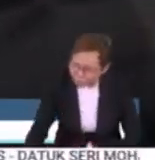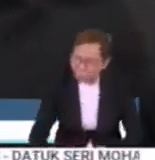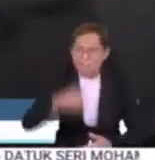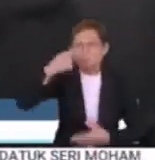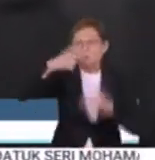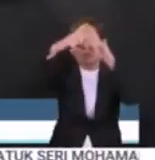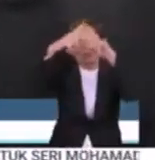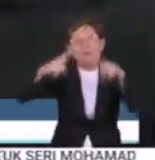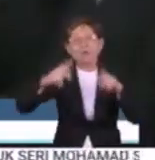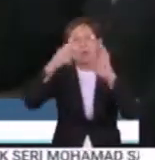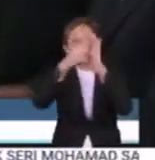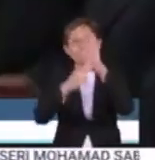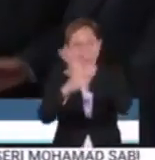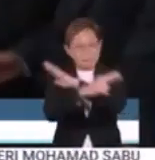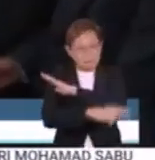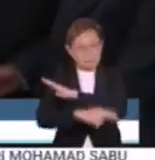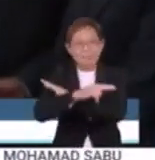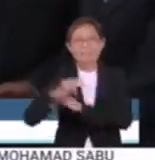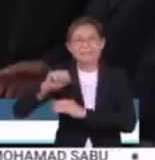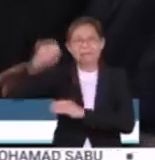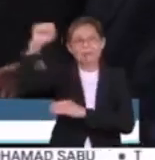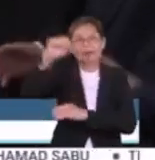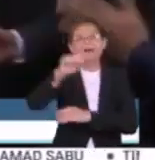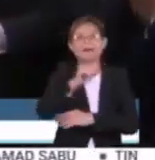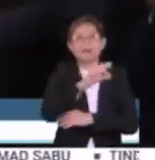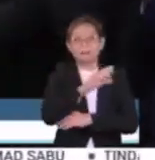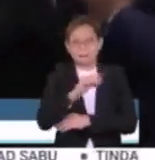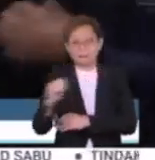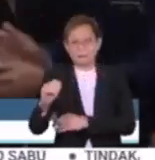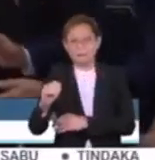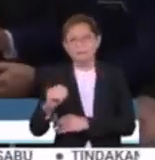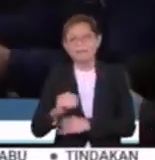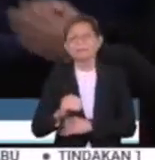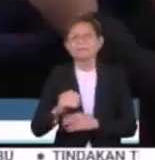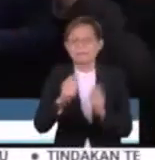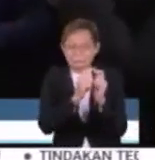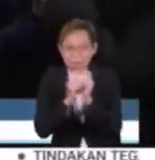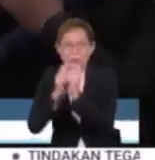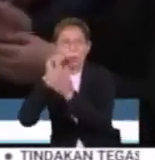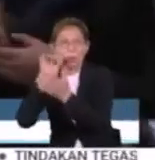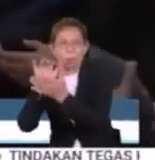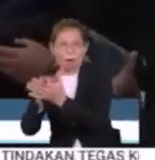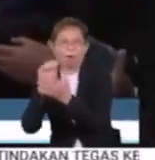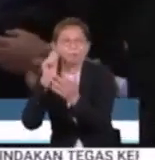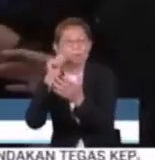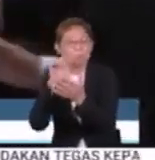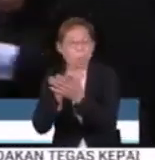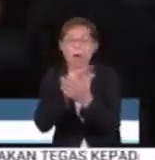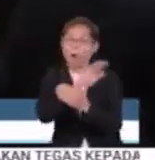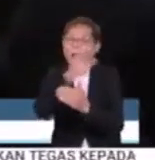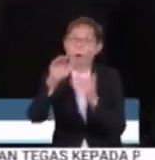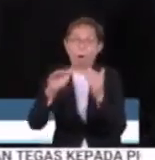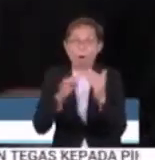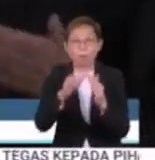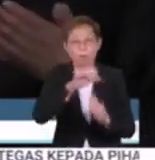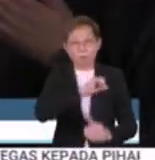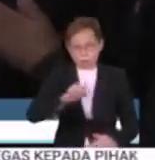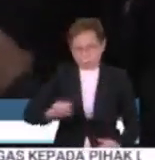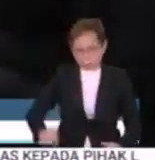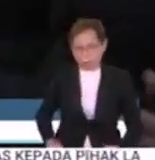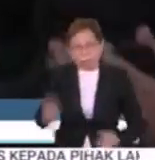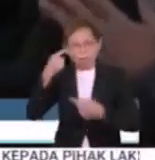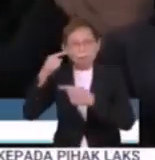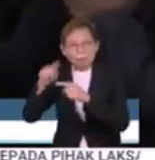undangan negeri Saba Datuk Sri Hazim M Yahya dan ditemani istri masing-masing Al Sultan Abdullah